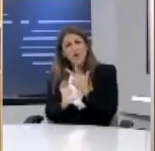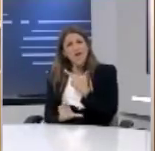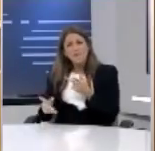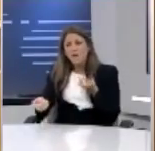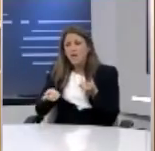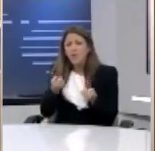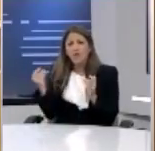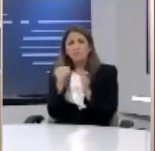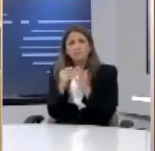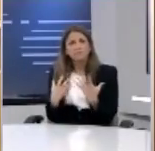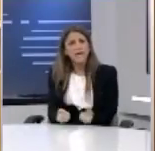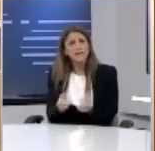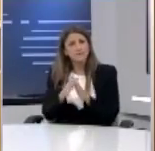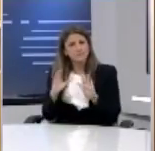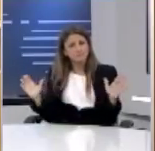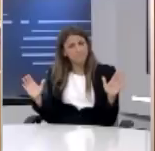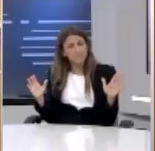επιτρέψτε να σας πω,